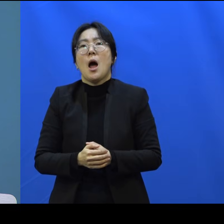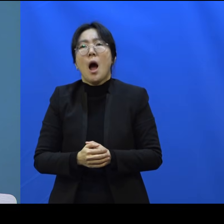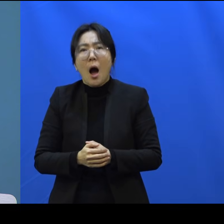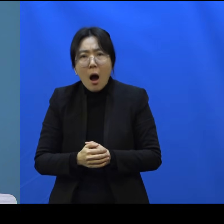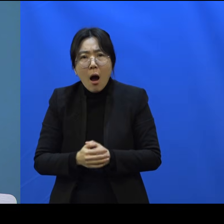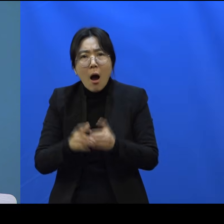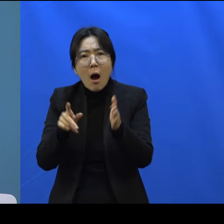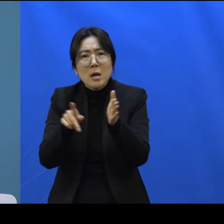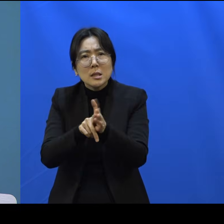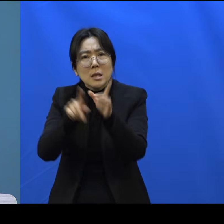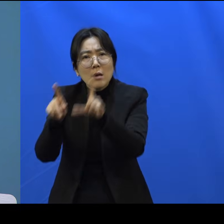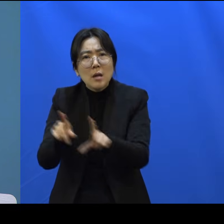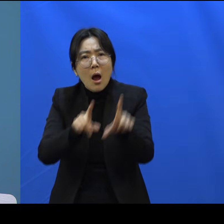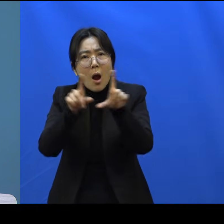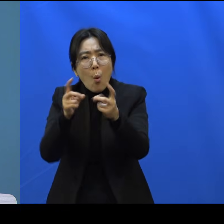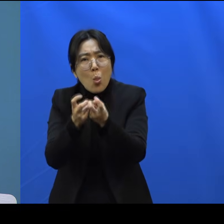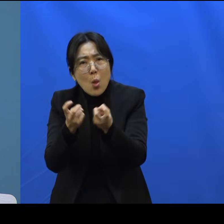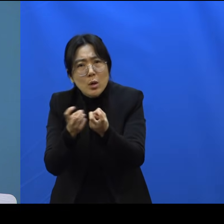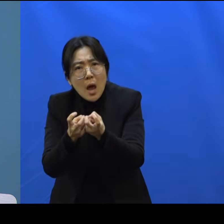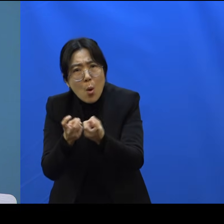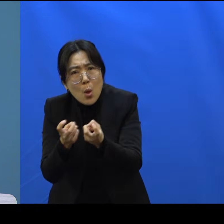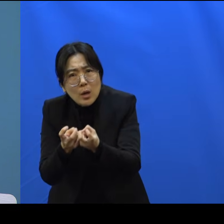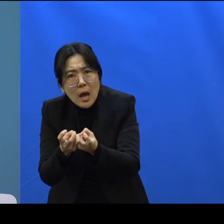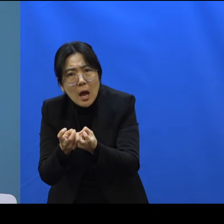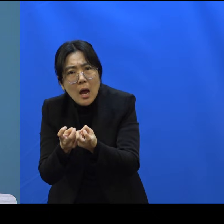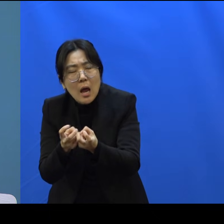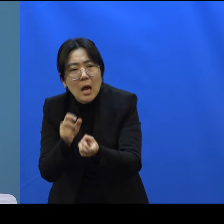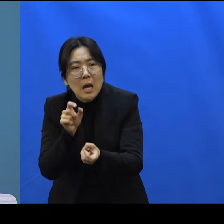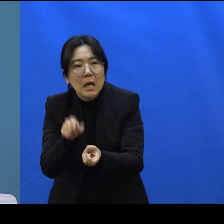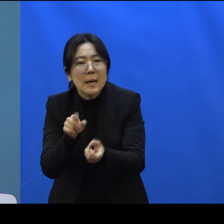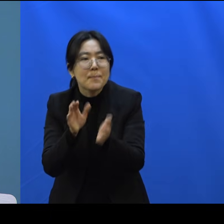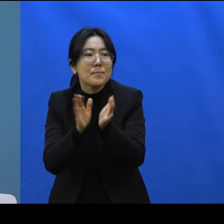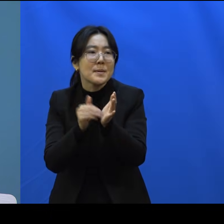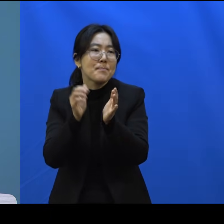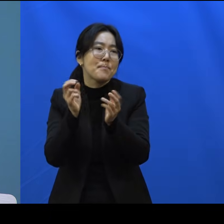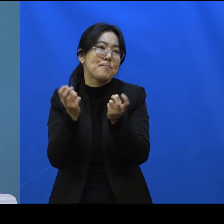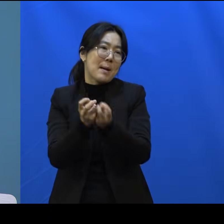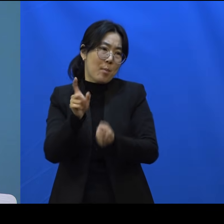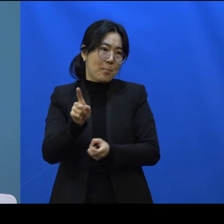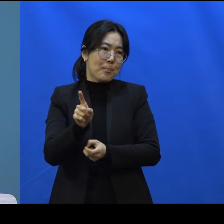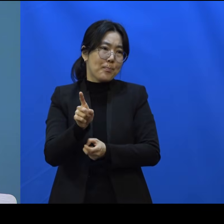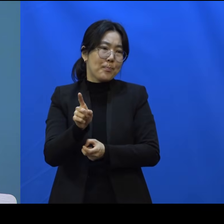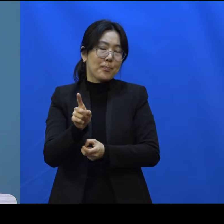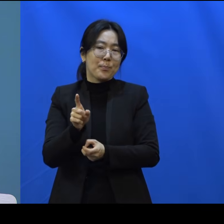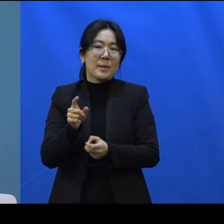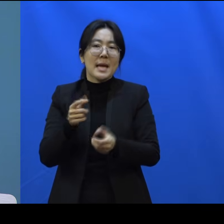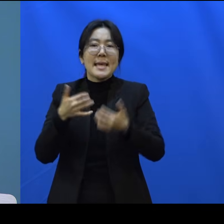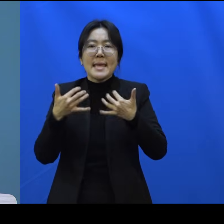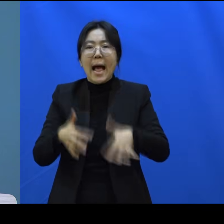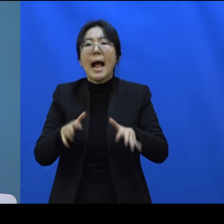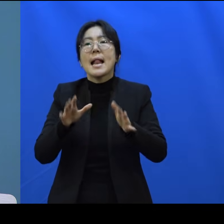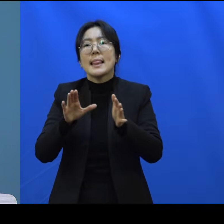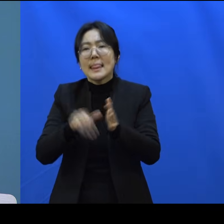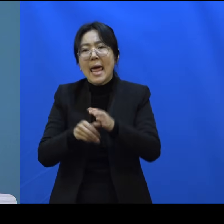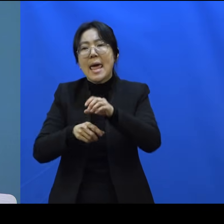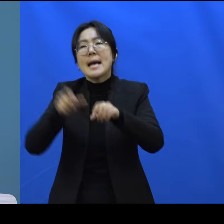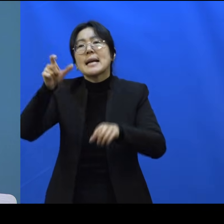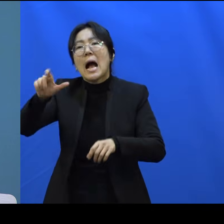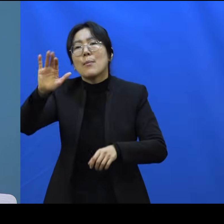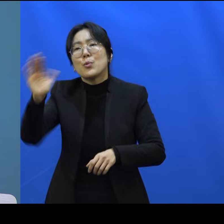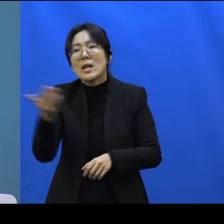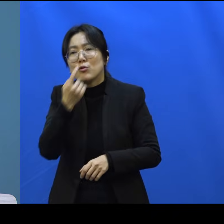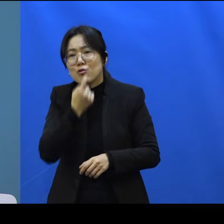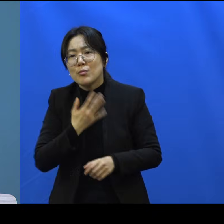우리의 삶에 계속 적용해 간다면 우리의 인생 가운데도 바울이 누렸던 그 은혜를 동일하게 누리게 될